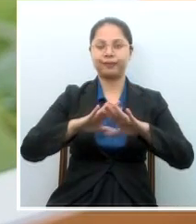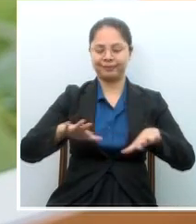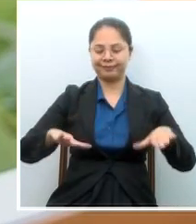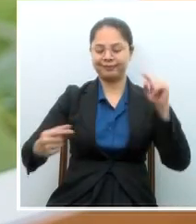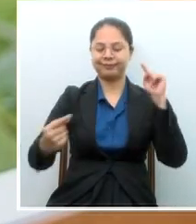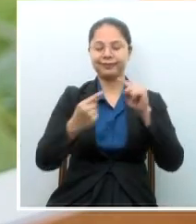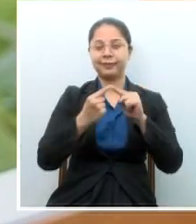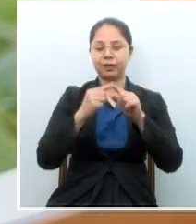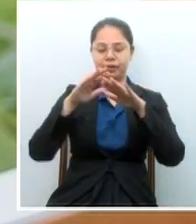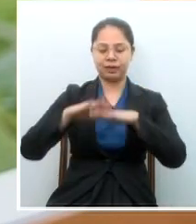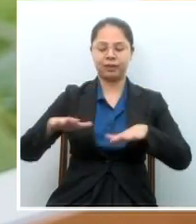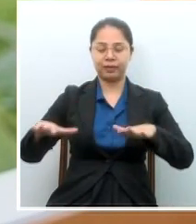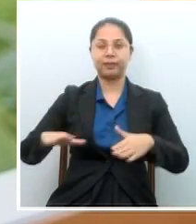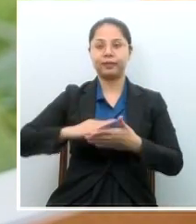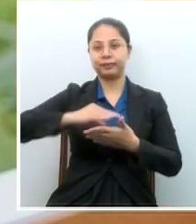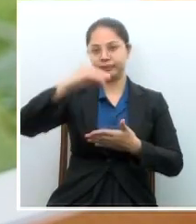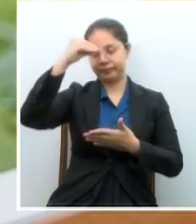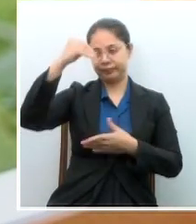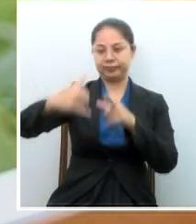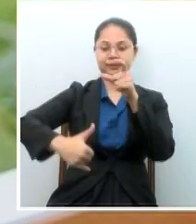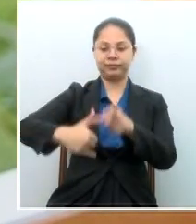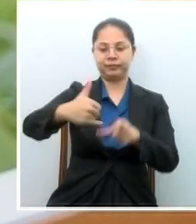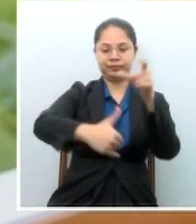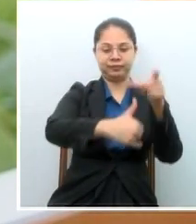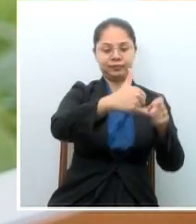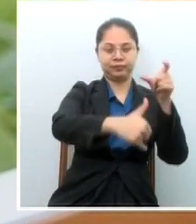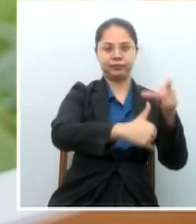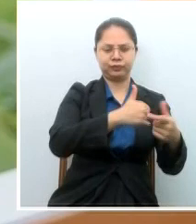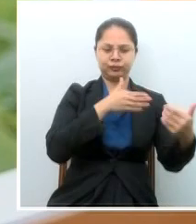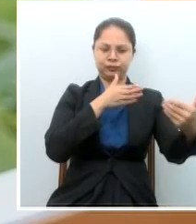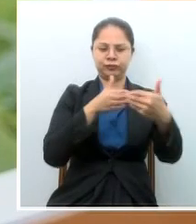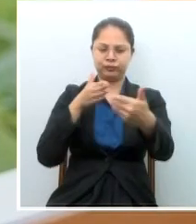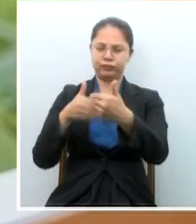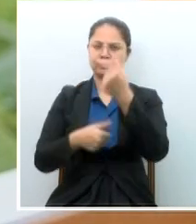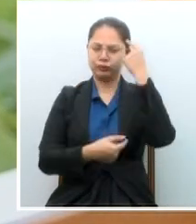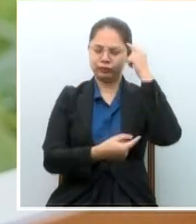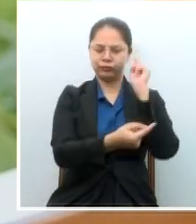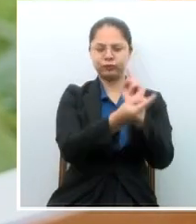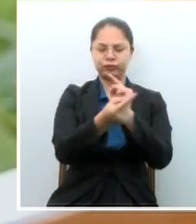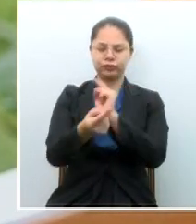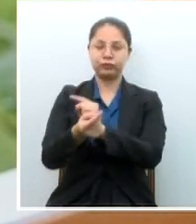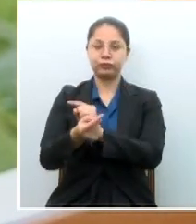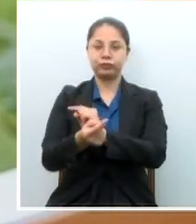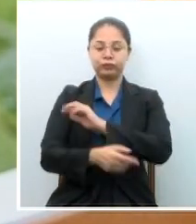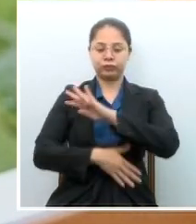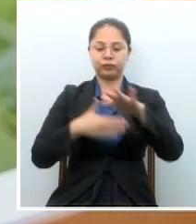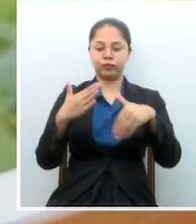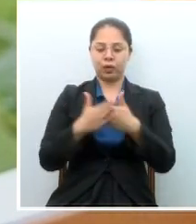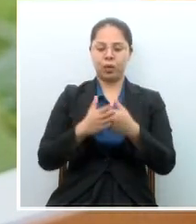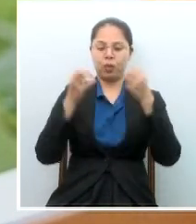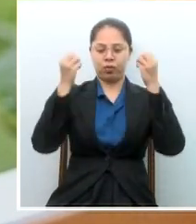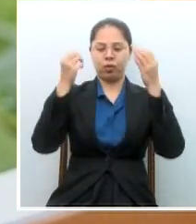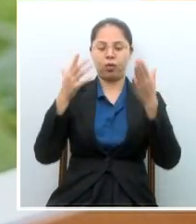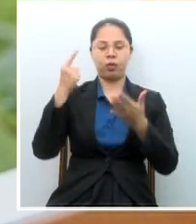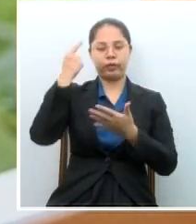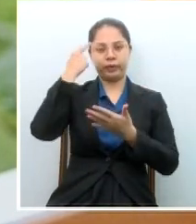ผู้เรียนผู้เรียนเป็นรายบุคคลเมื่อคุณครูได้รู้จักผู้เรียนเป็นรายบุคคลคุณครูก็จะสามารถออกแบบเครื่องมือ